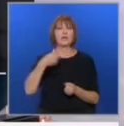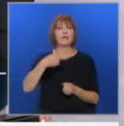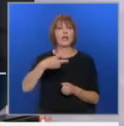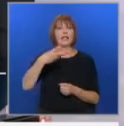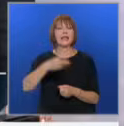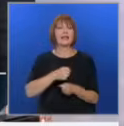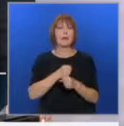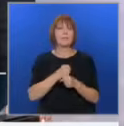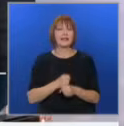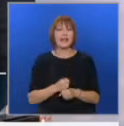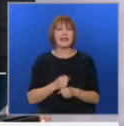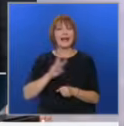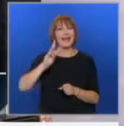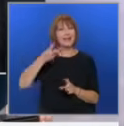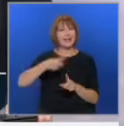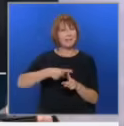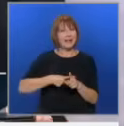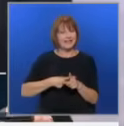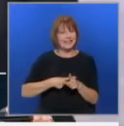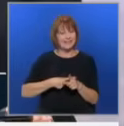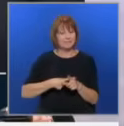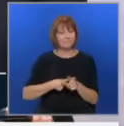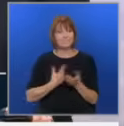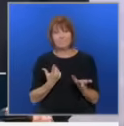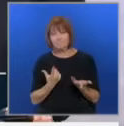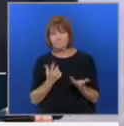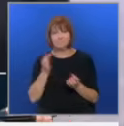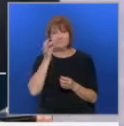мандат. И тези три месеца, очевидно,